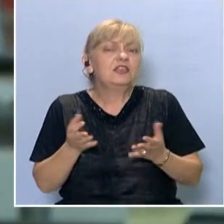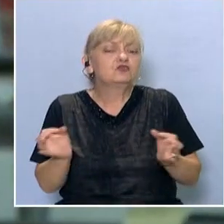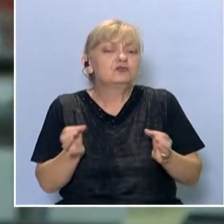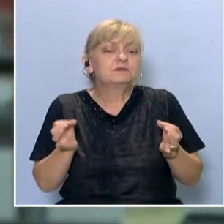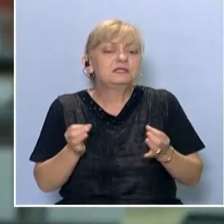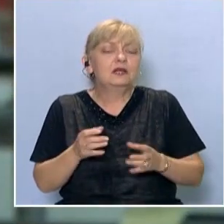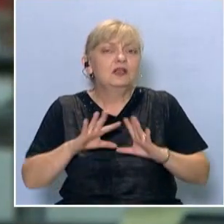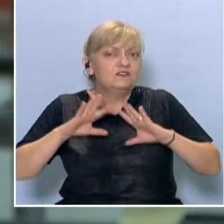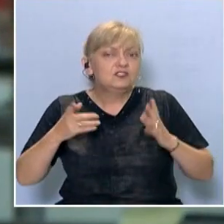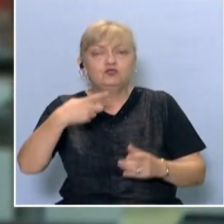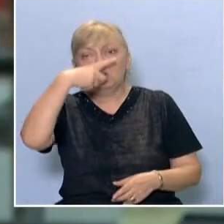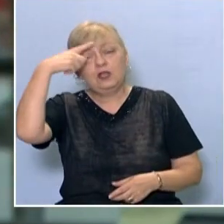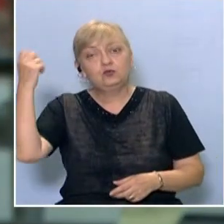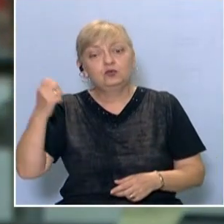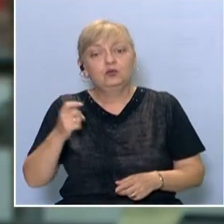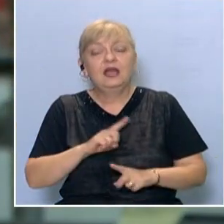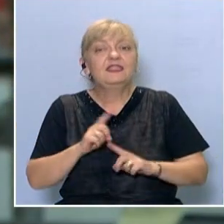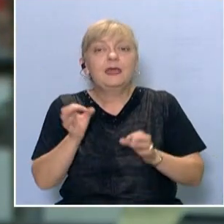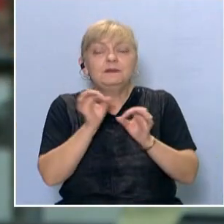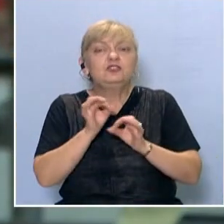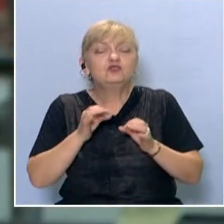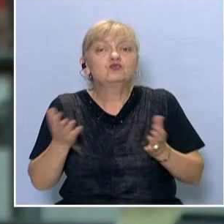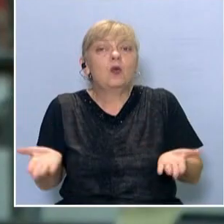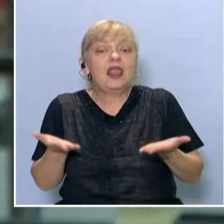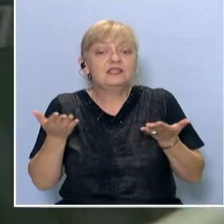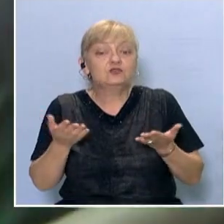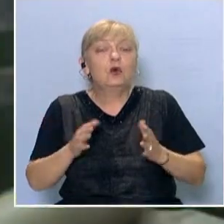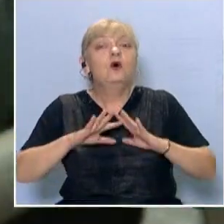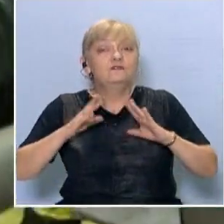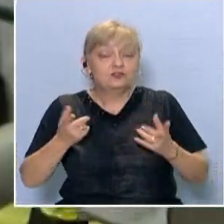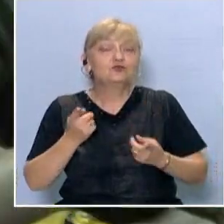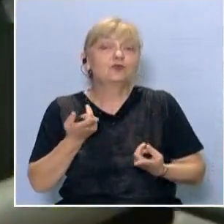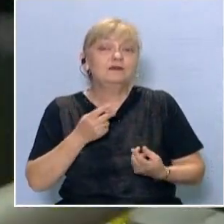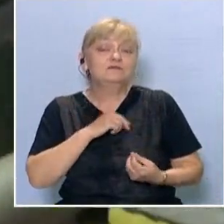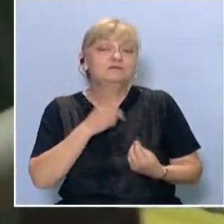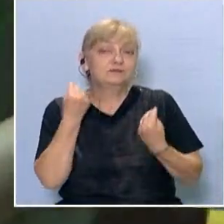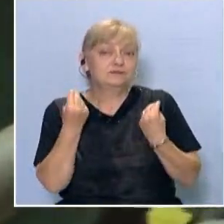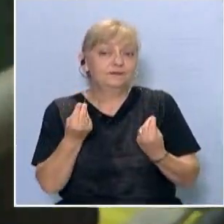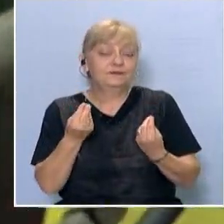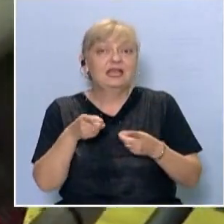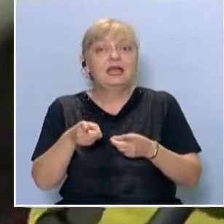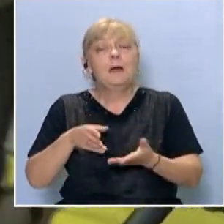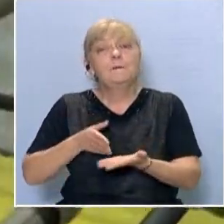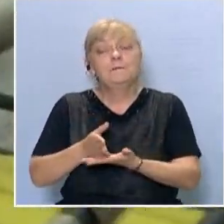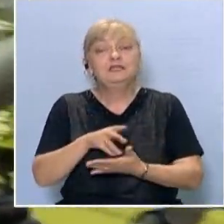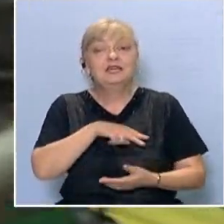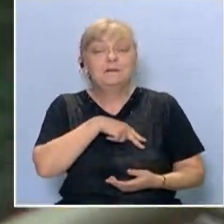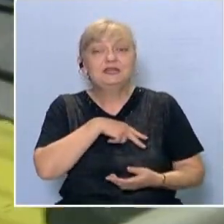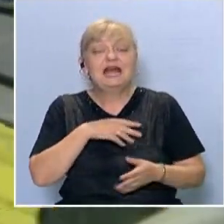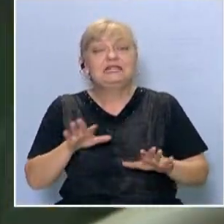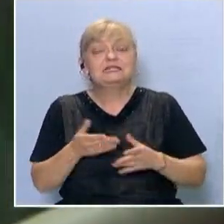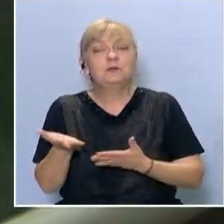е трудно. То всичко е трудно. Няма нищо лесно, обаче накрая всичко заслужава. За Виктор пътят към медалите е започнал преди близо 8